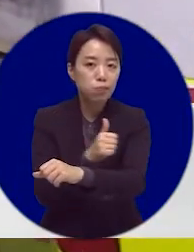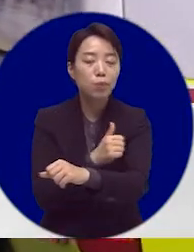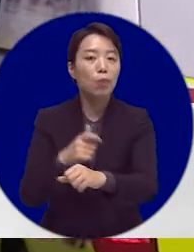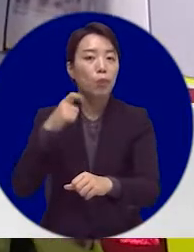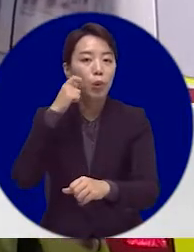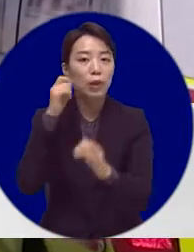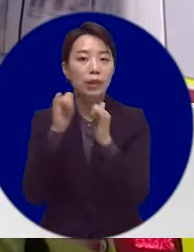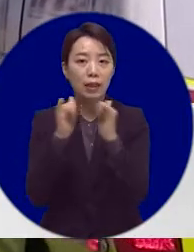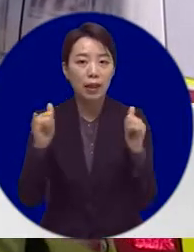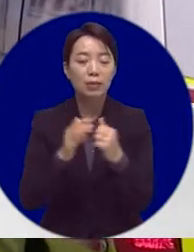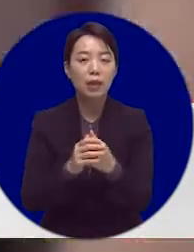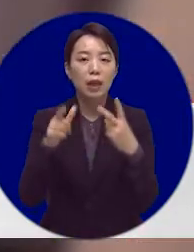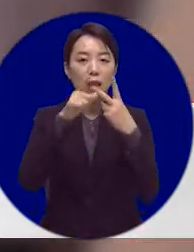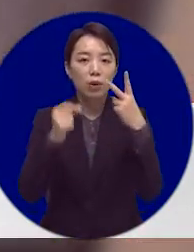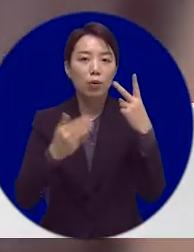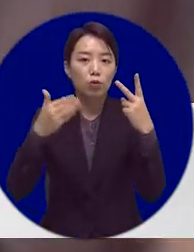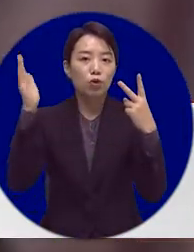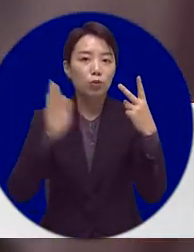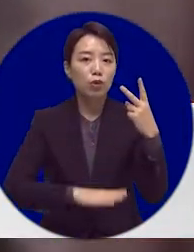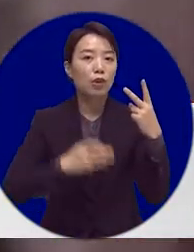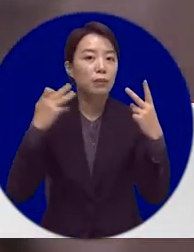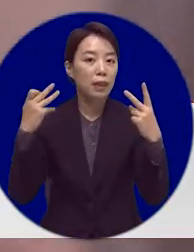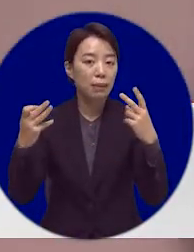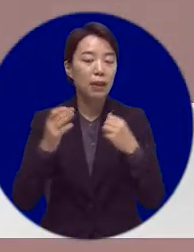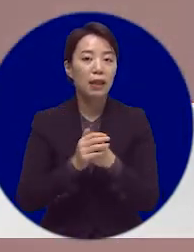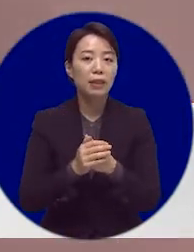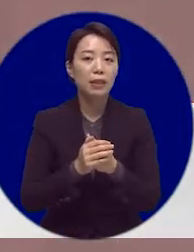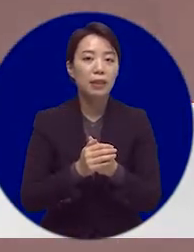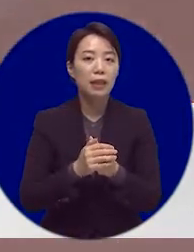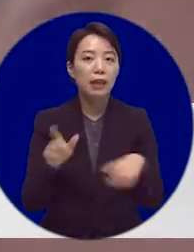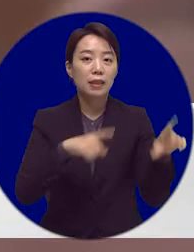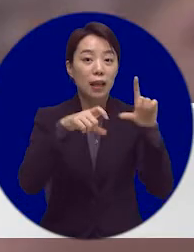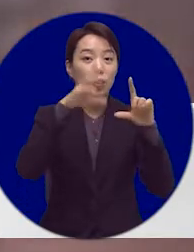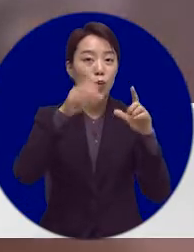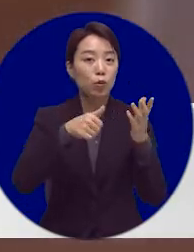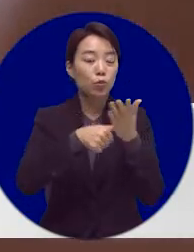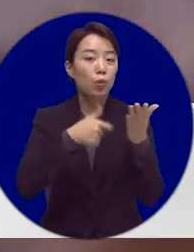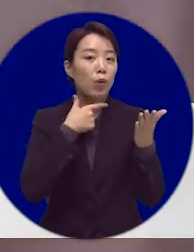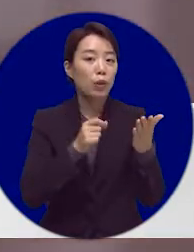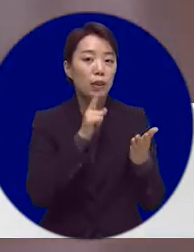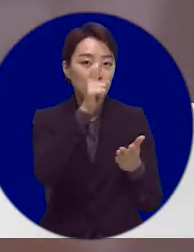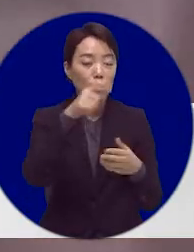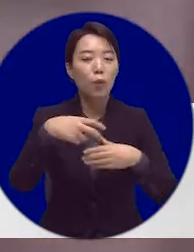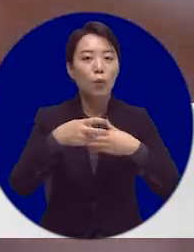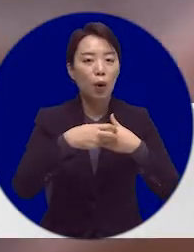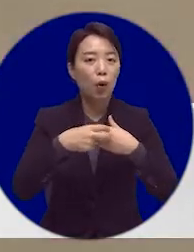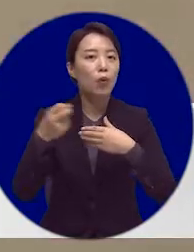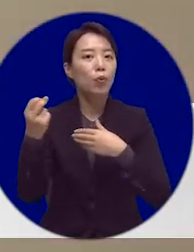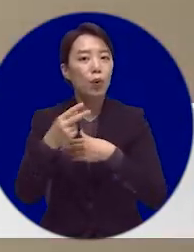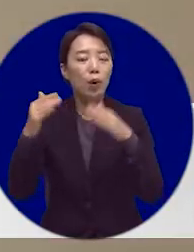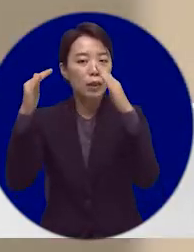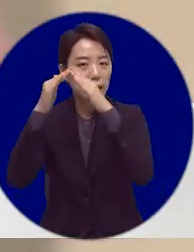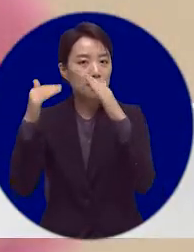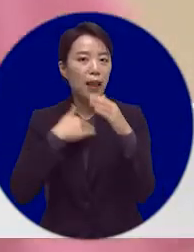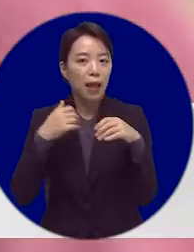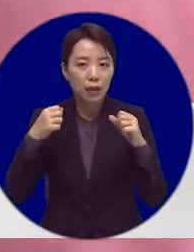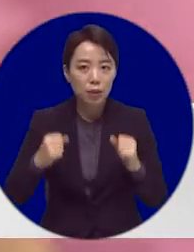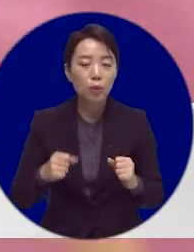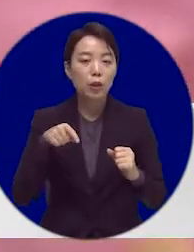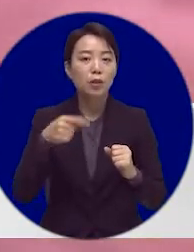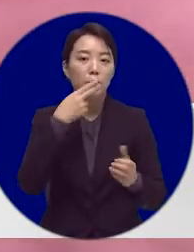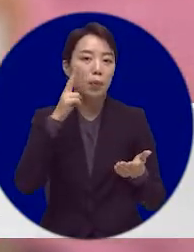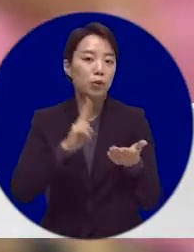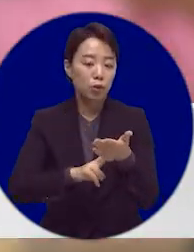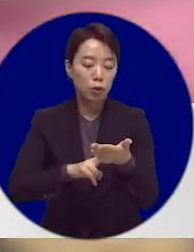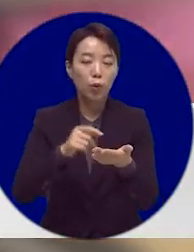수 없는 선거인 등이 2월 9일부터 13일까지 거소투표 신고를 하면 병원이나 자택 등 자신이 머무르는